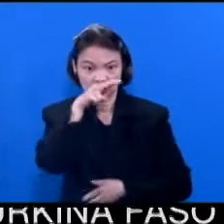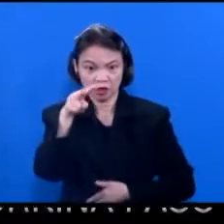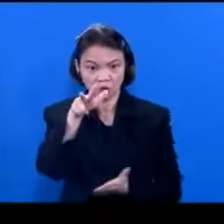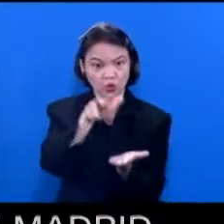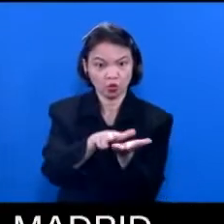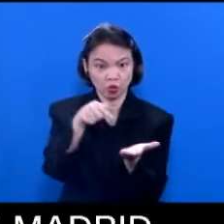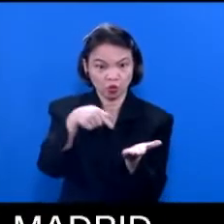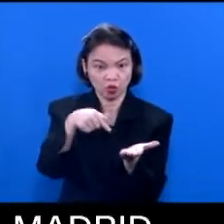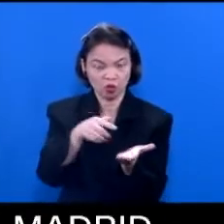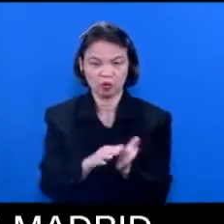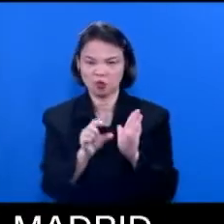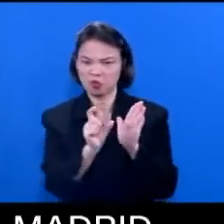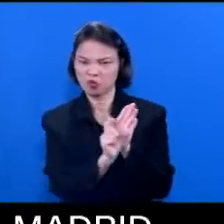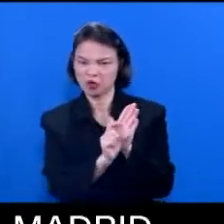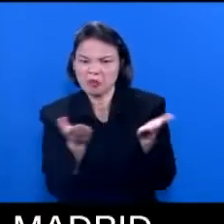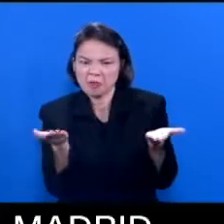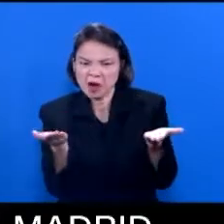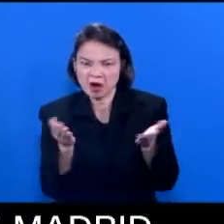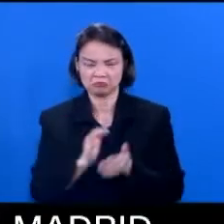perbup tersebut.